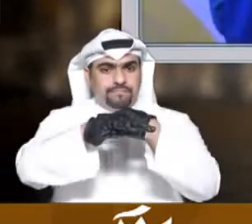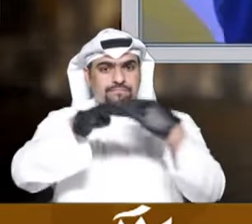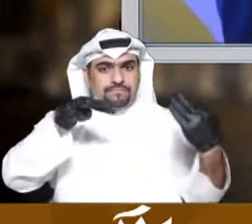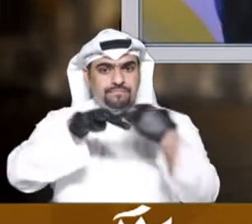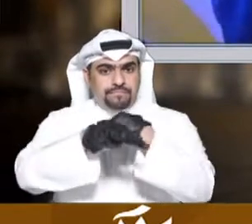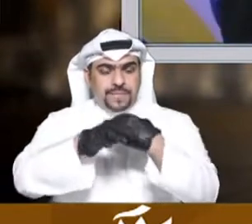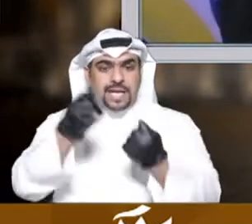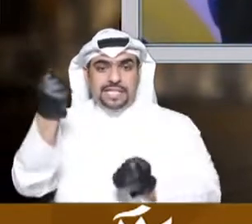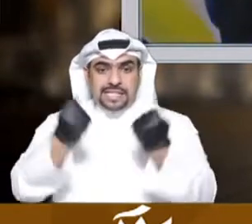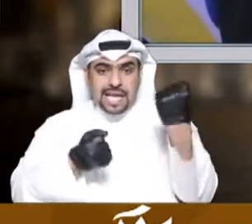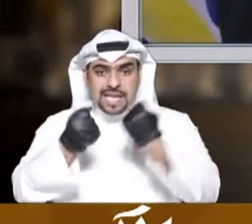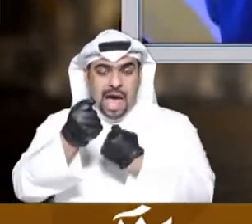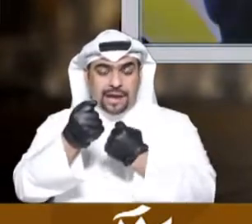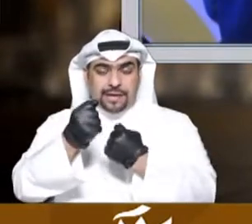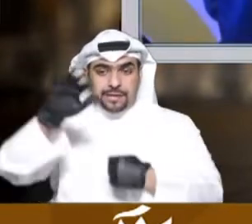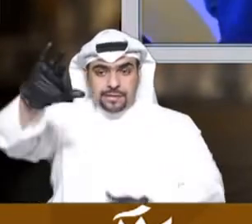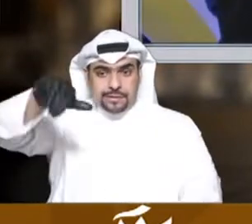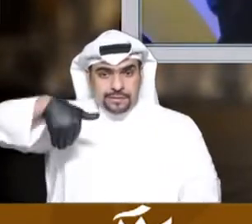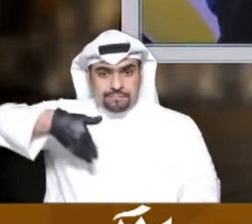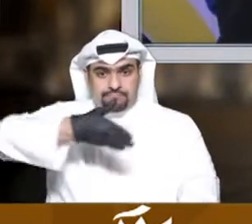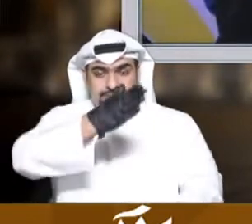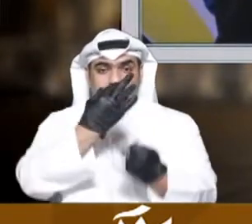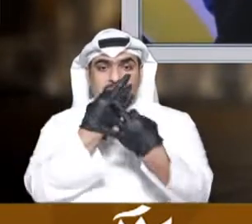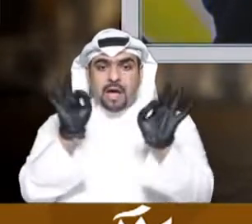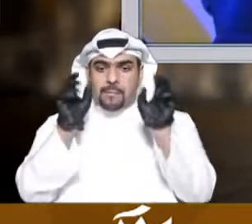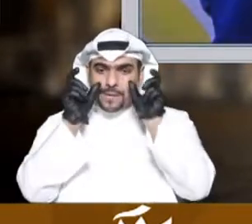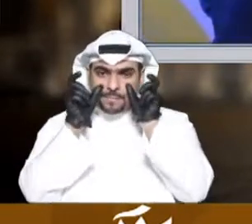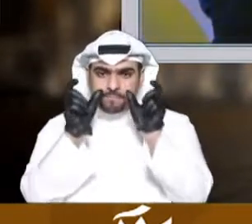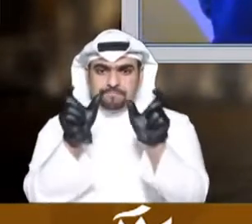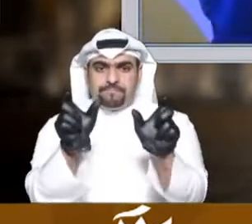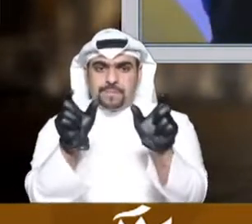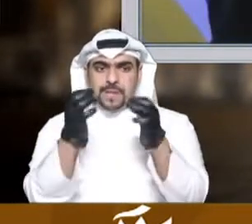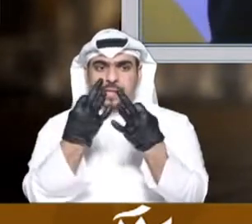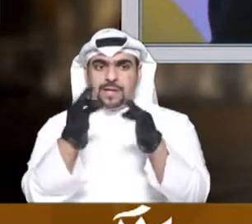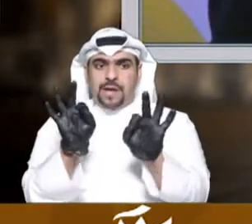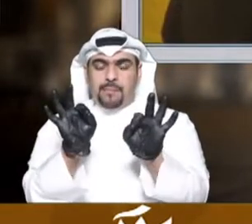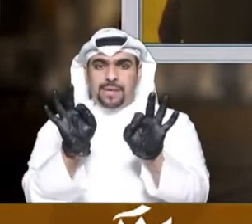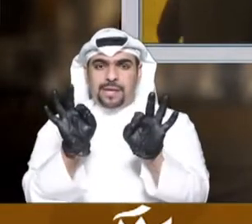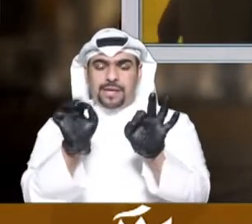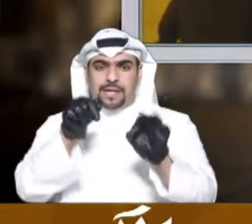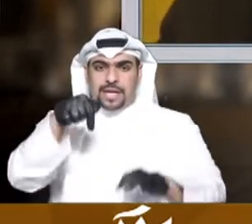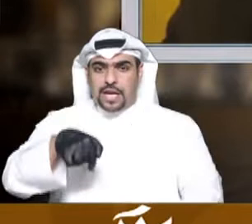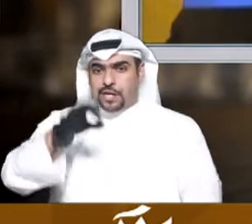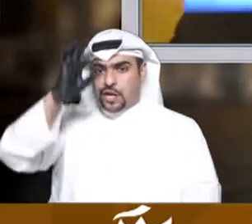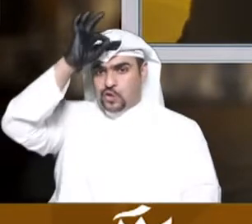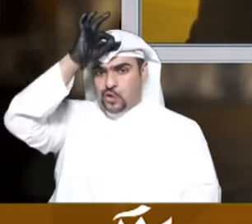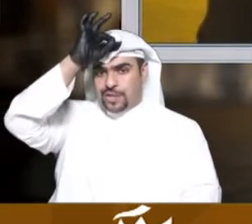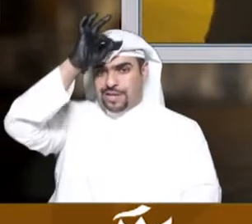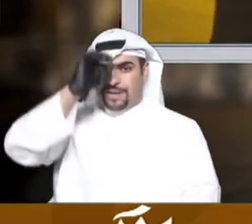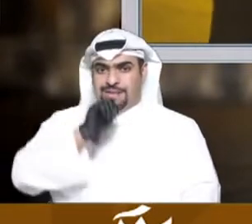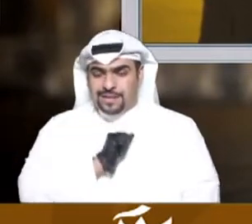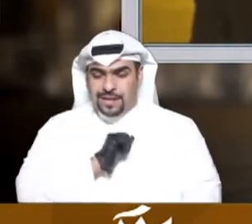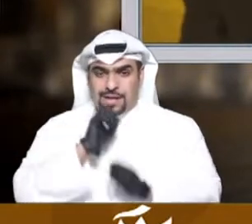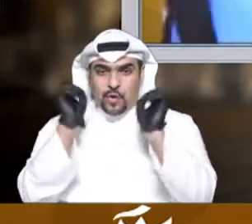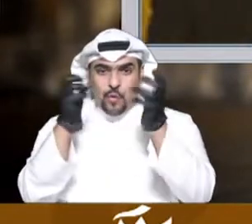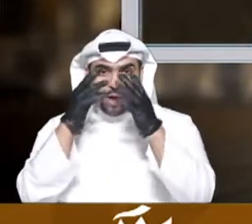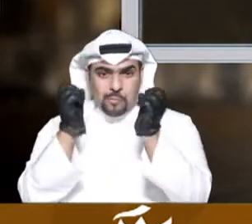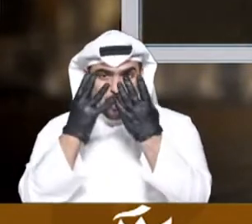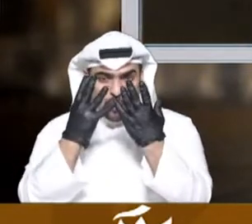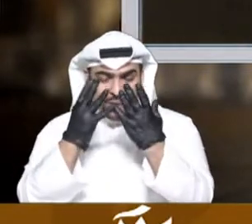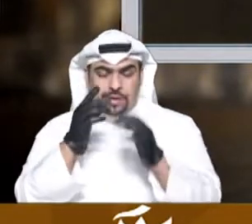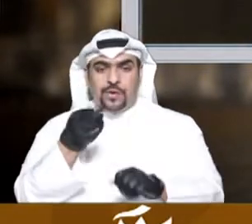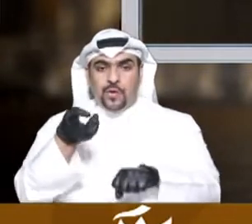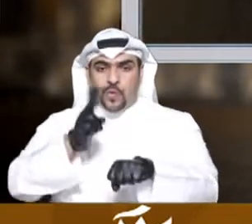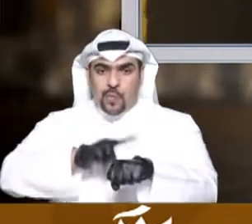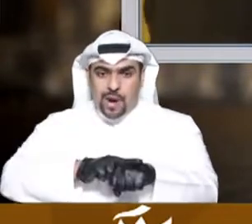الدوريات على جميع المداخل والمخارج اللي هي عندنا من اخوانكم الامن العام، في اخواننا في المرور، في النجده، في القوات